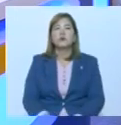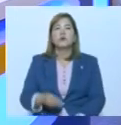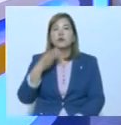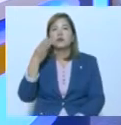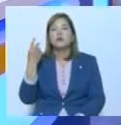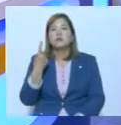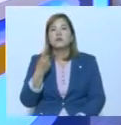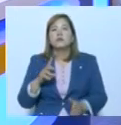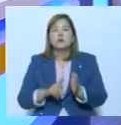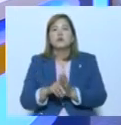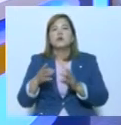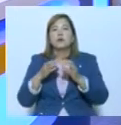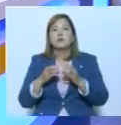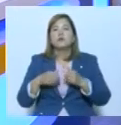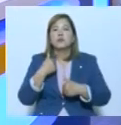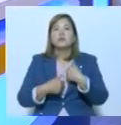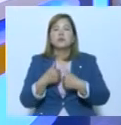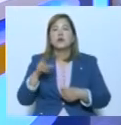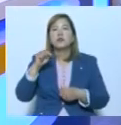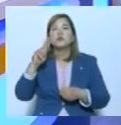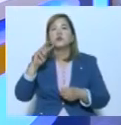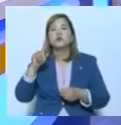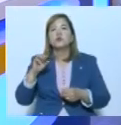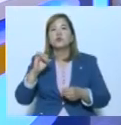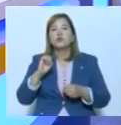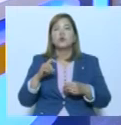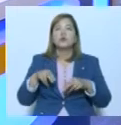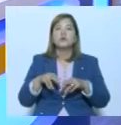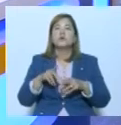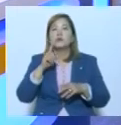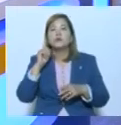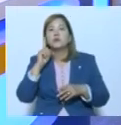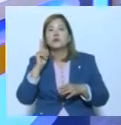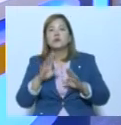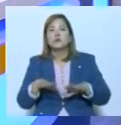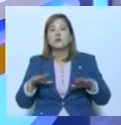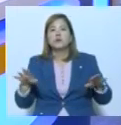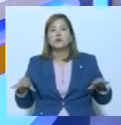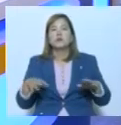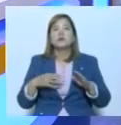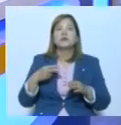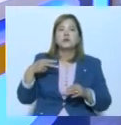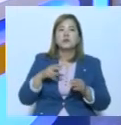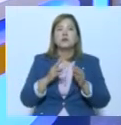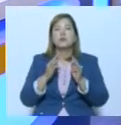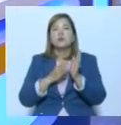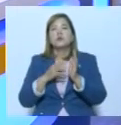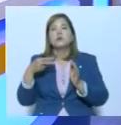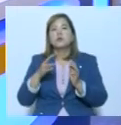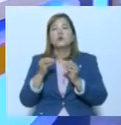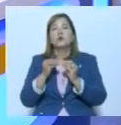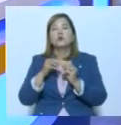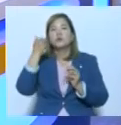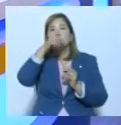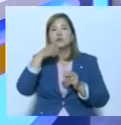В Актау впервые прошли командные соревнования по дзюдо. Состязания прошли среди юношей 2009-2010 годов рождения. В спортивных